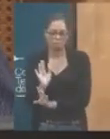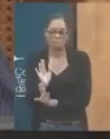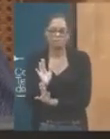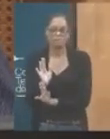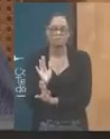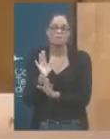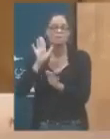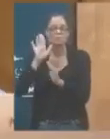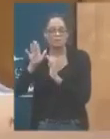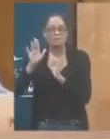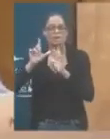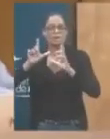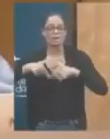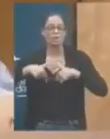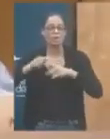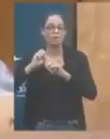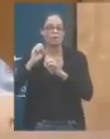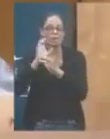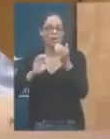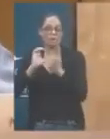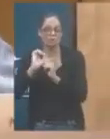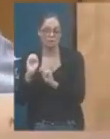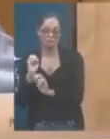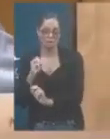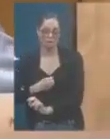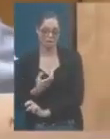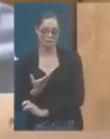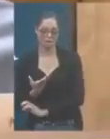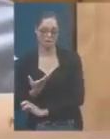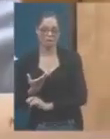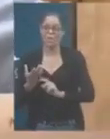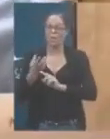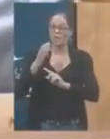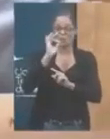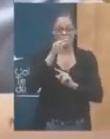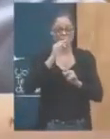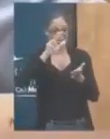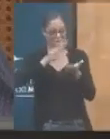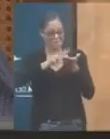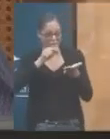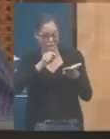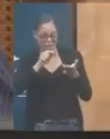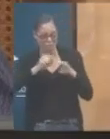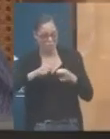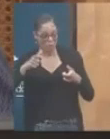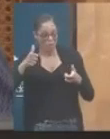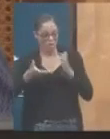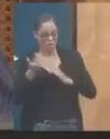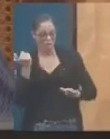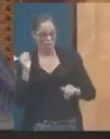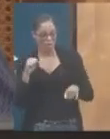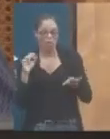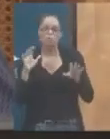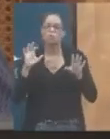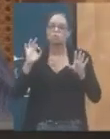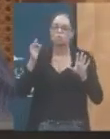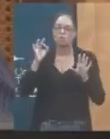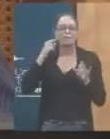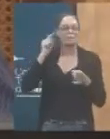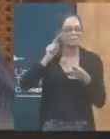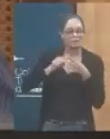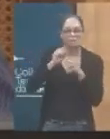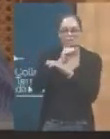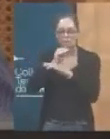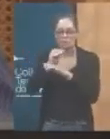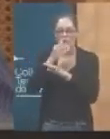caribéen des Arts. L'agrément est en cause, hein? Oui, mais je pense qu'il vaut mieux, M. Marie-Sainte, par mesure de sécurité, au